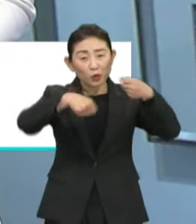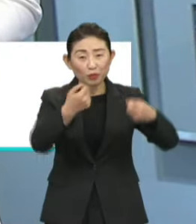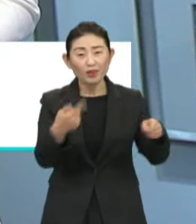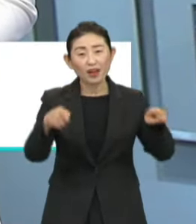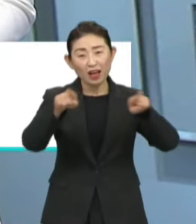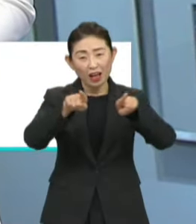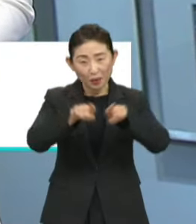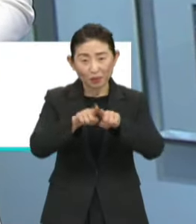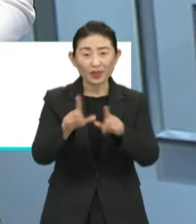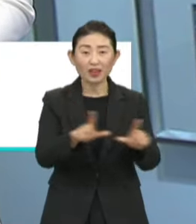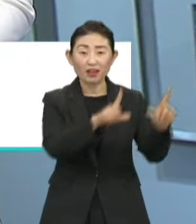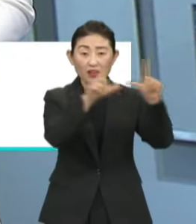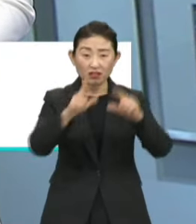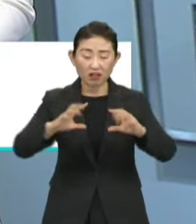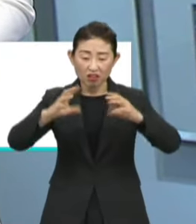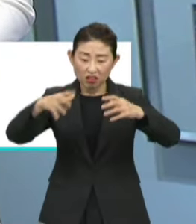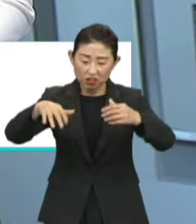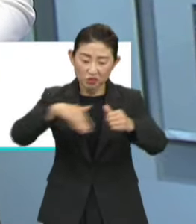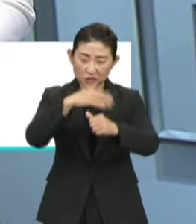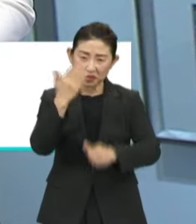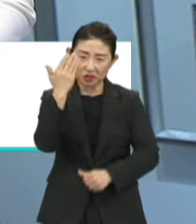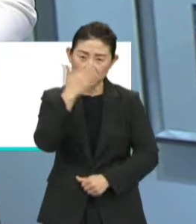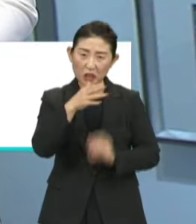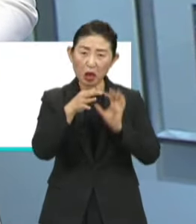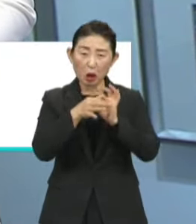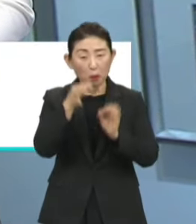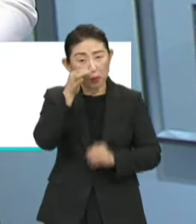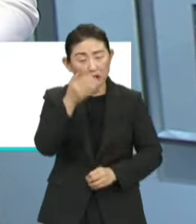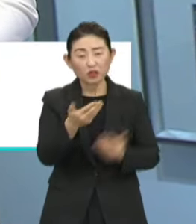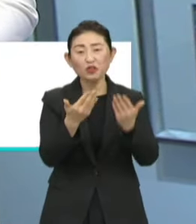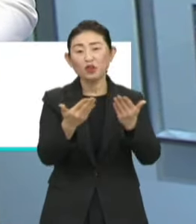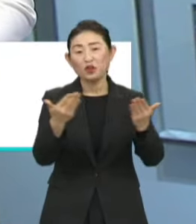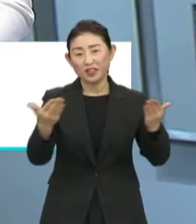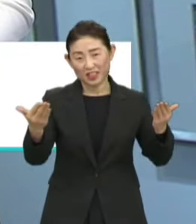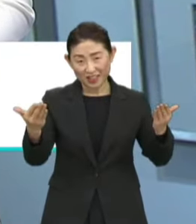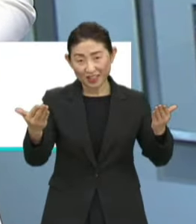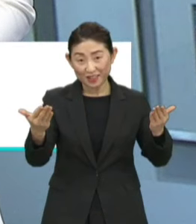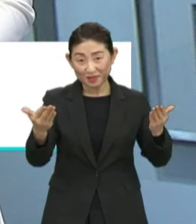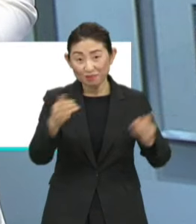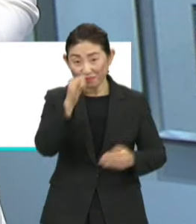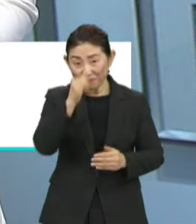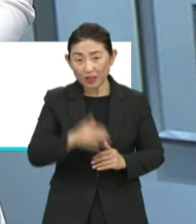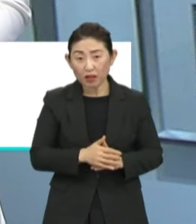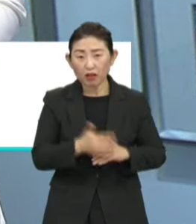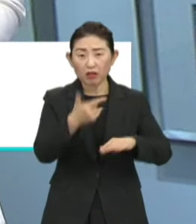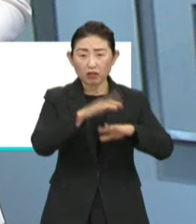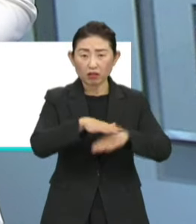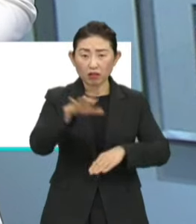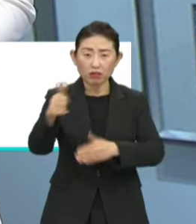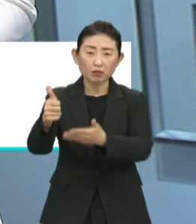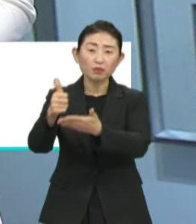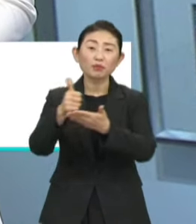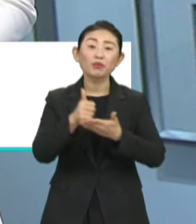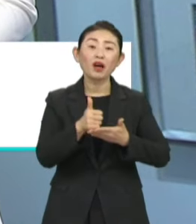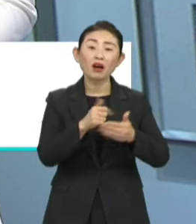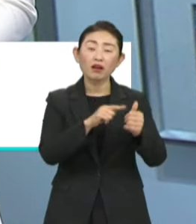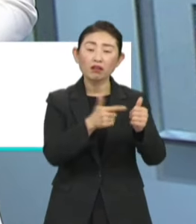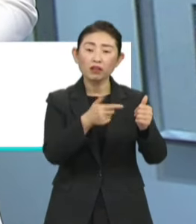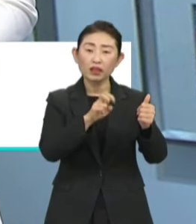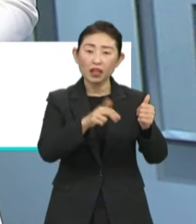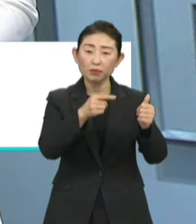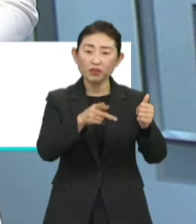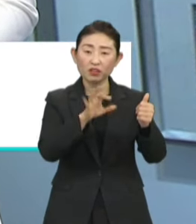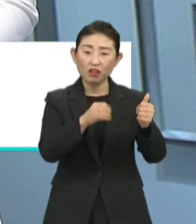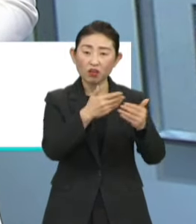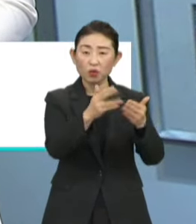동물과의 공생 그리고 지구 환경 보호에 대한 의미를 담은 전시가 관람객들의 눈길을 끌고 있습니다. 대전에서 처음 초대전을